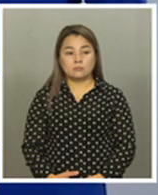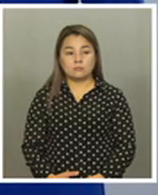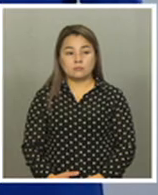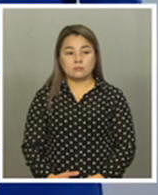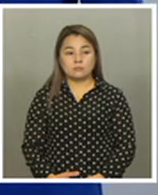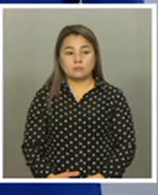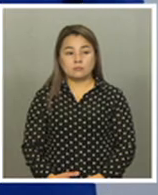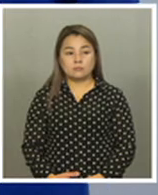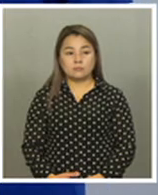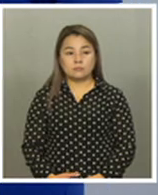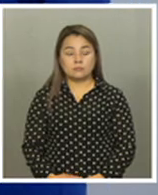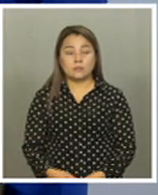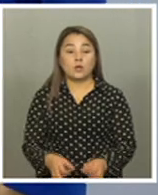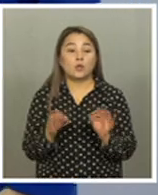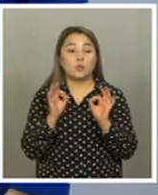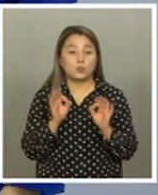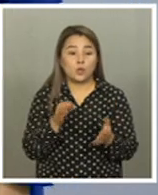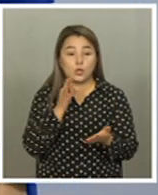Дұрыс жауабы